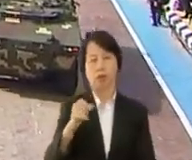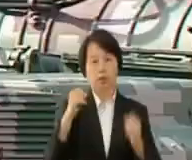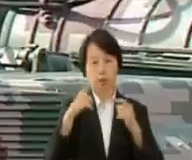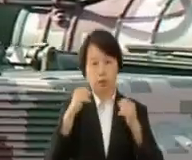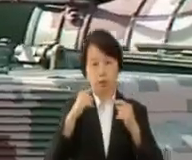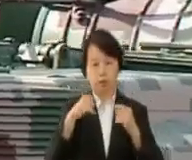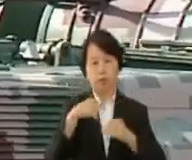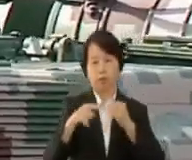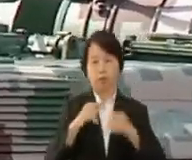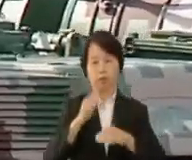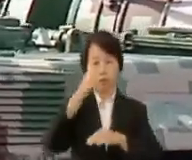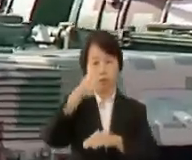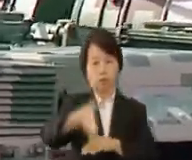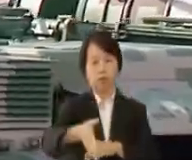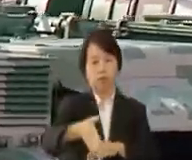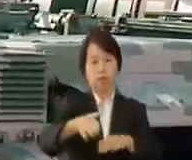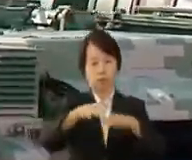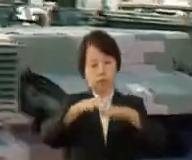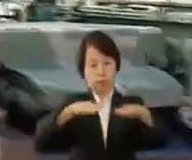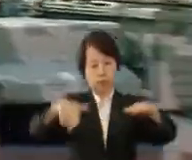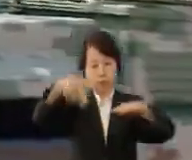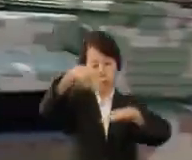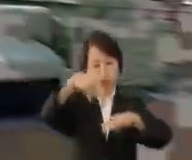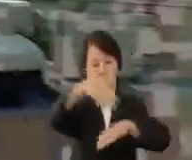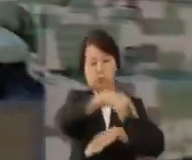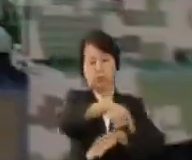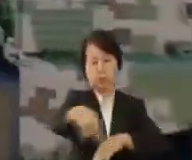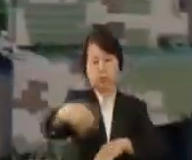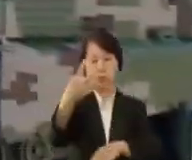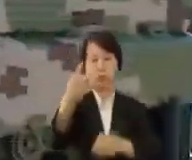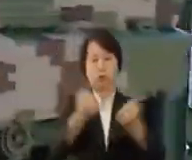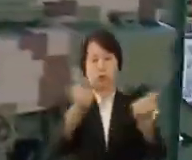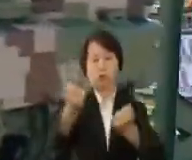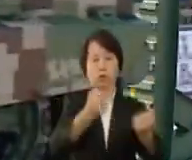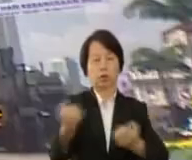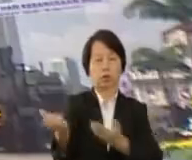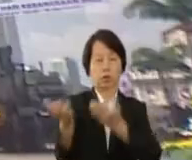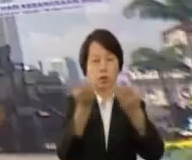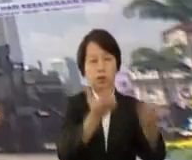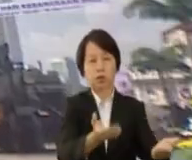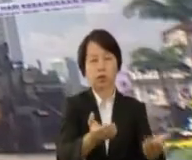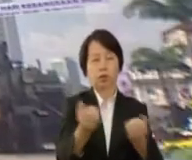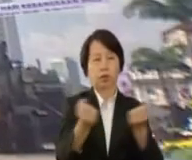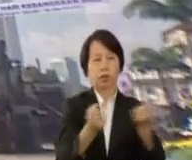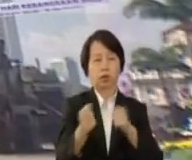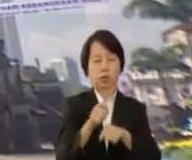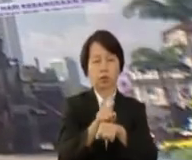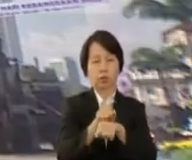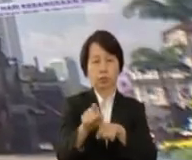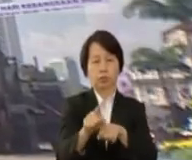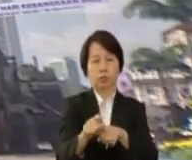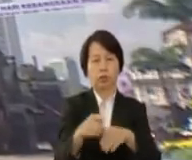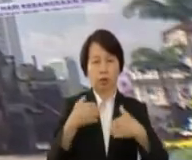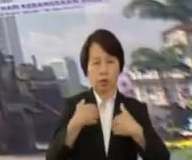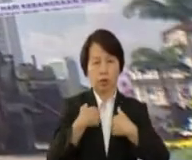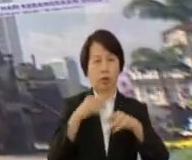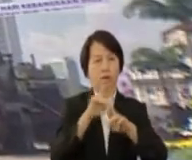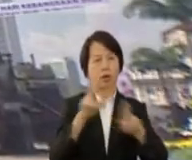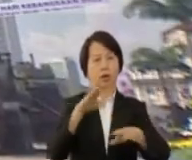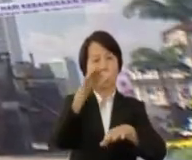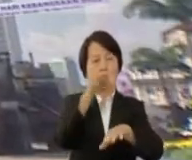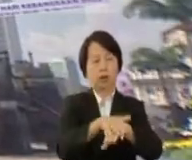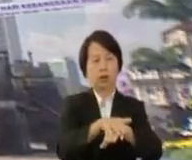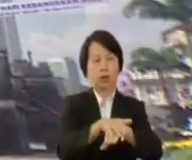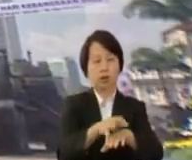Sedang melintasi di hadapan pentas utama adalah dua buah kereta pengangkut kereta kebal yang telah sedia di atasnya,